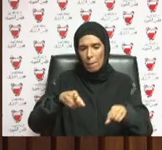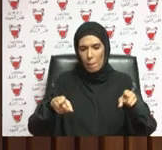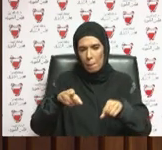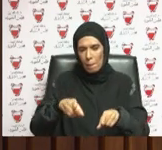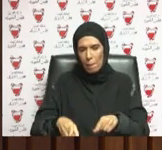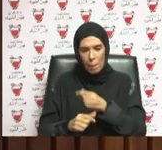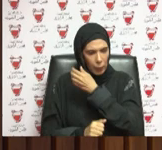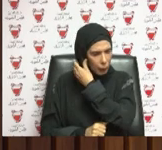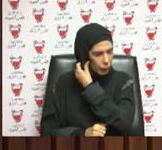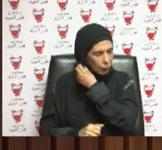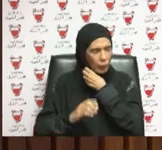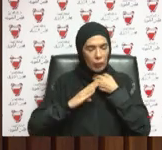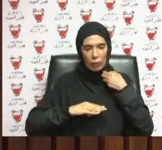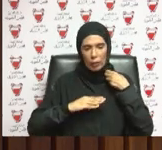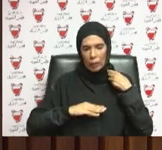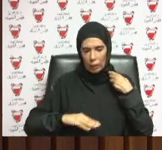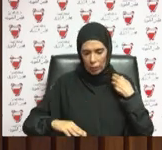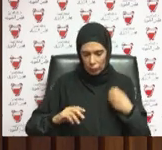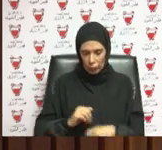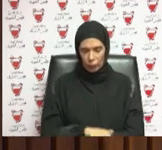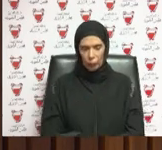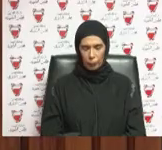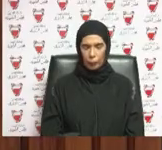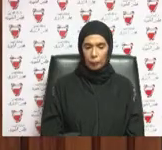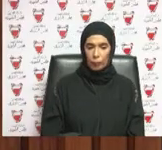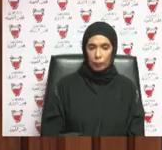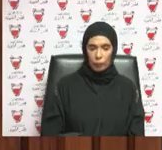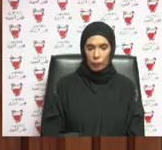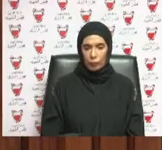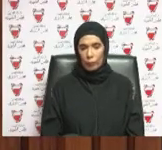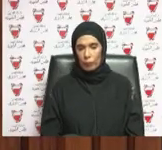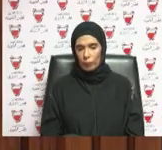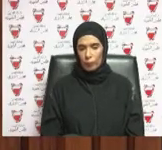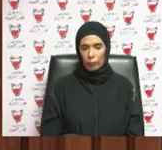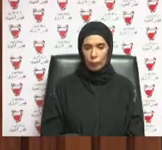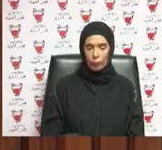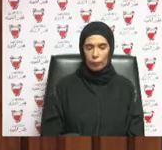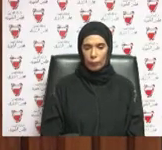الصبر والسلوان. إنا لله وإنا إليه راجعون. شكرا معي.